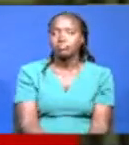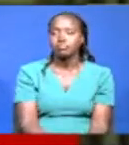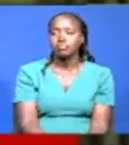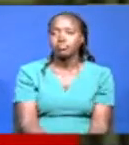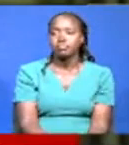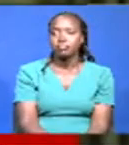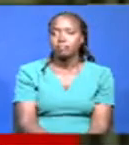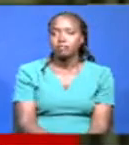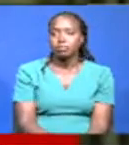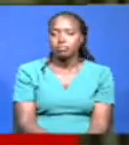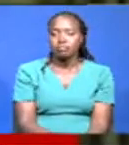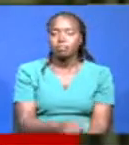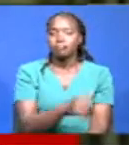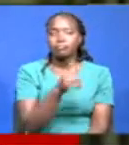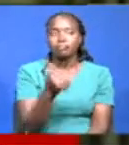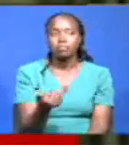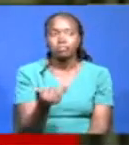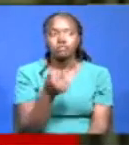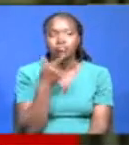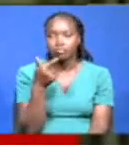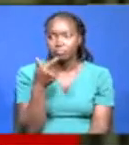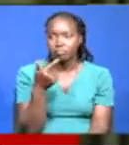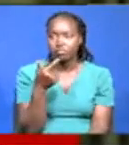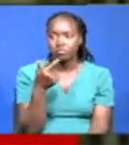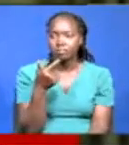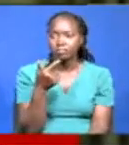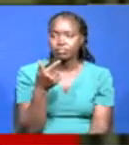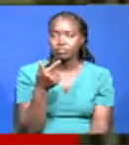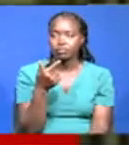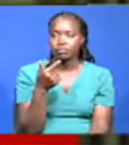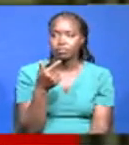Alafu mengine ambaye wametaja ni ya kwamba